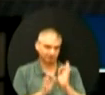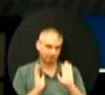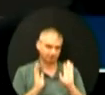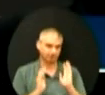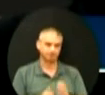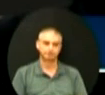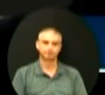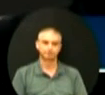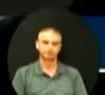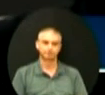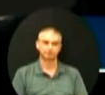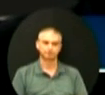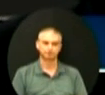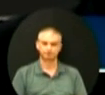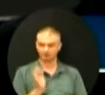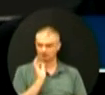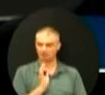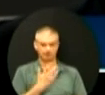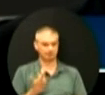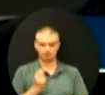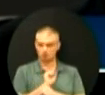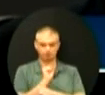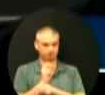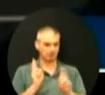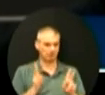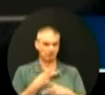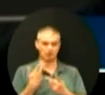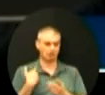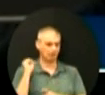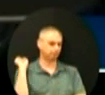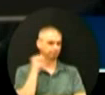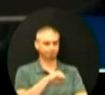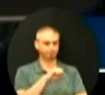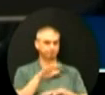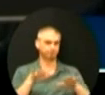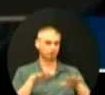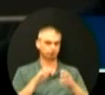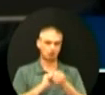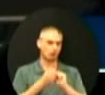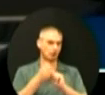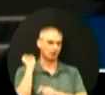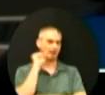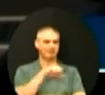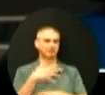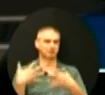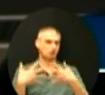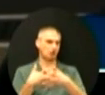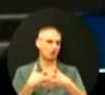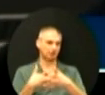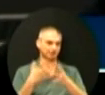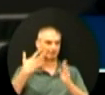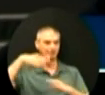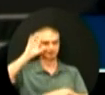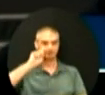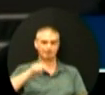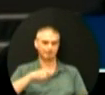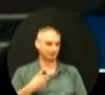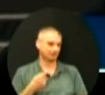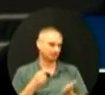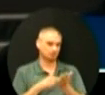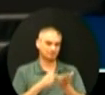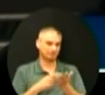בפרט. אבל בכל מקרה אין לאופוזיציה יכולת להביס את הממשלה או להביס את הקואליציה בהצבעה בכנסת,